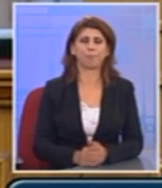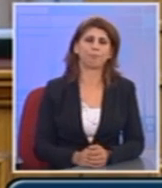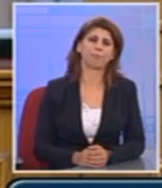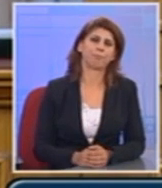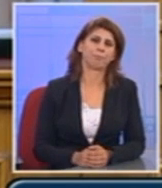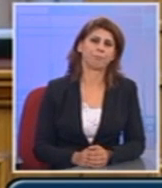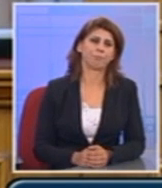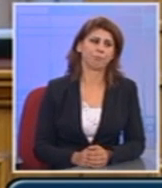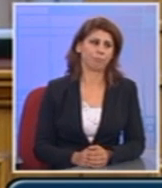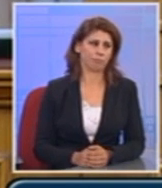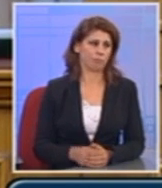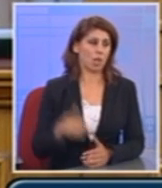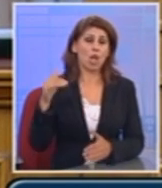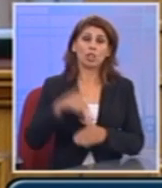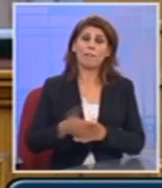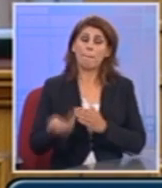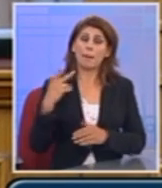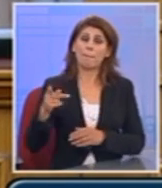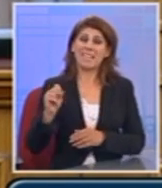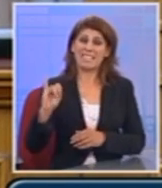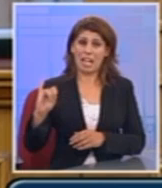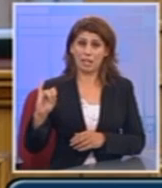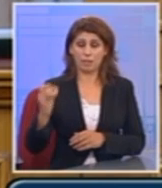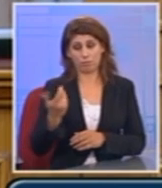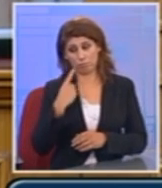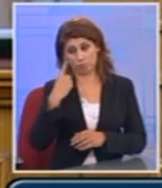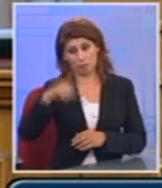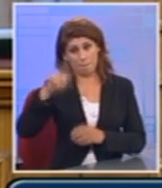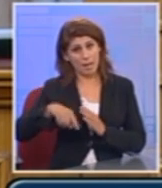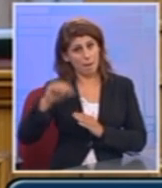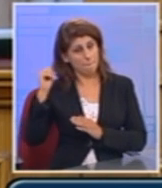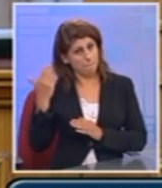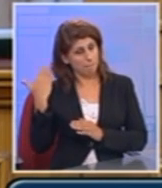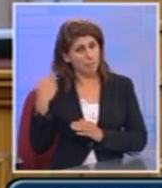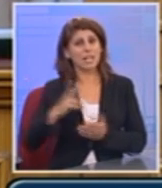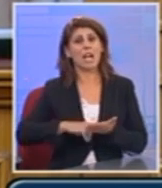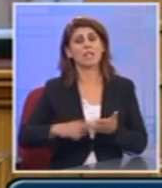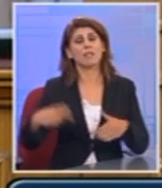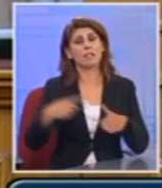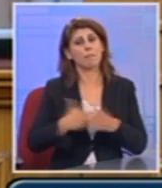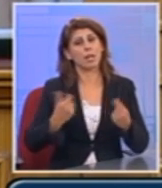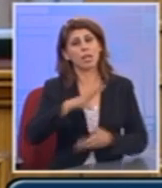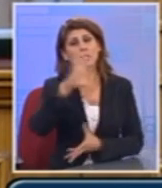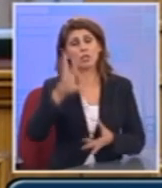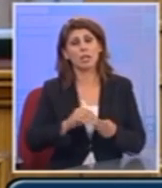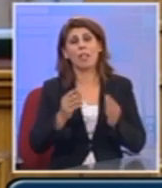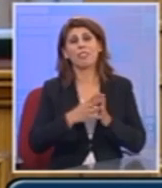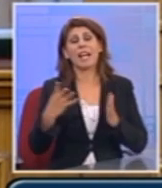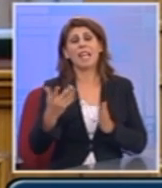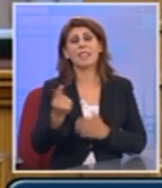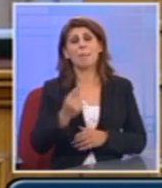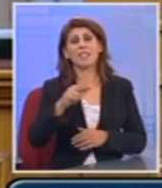εκείνο πριν γίνει το psi την προηγούμενη μέρα τα ασφαλιστικά ταμεία είχανε συνολικά 19,5